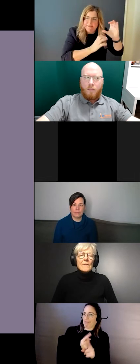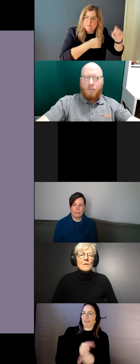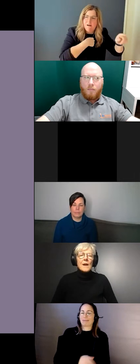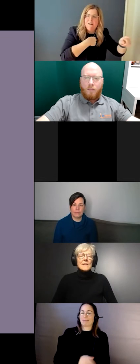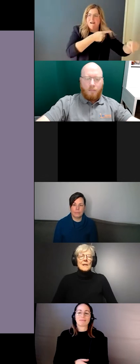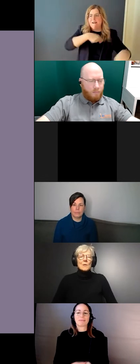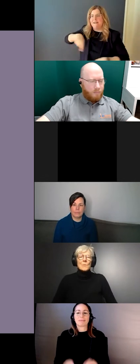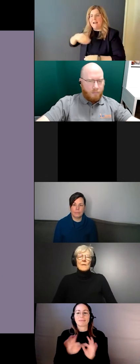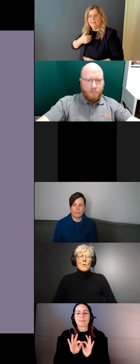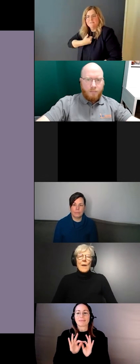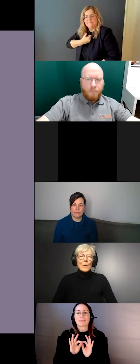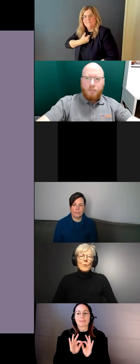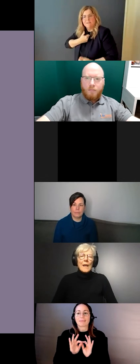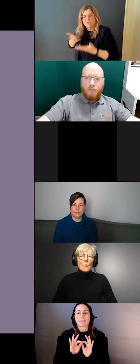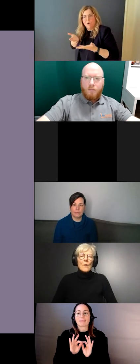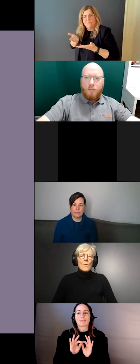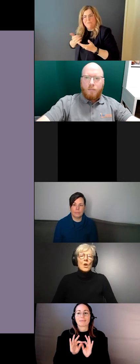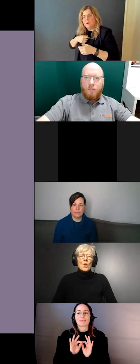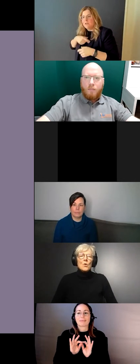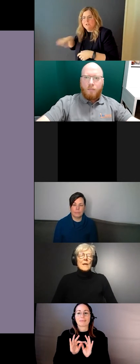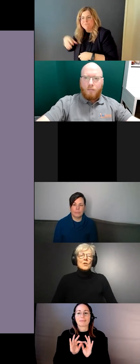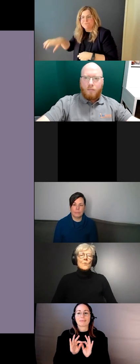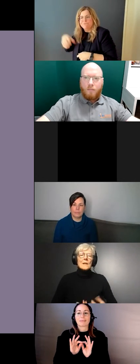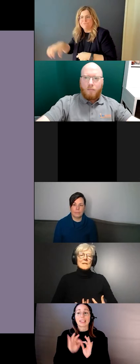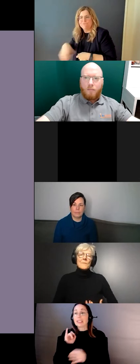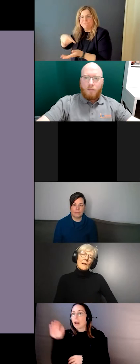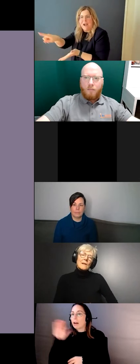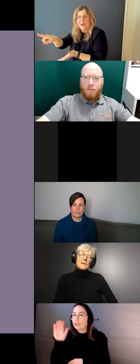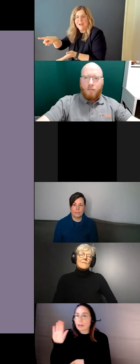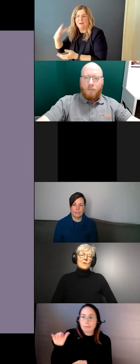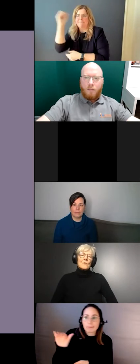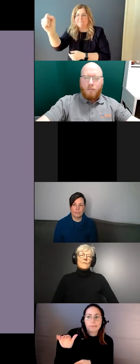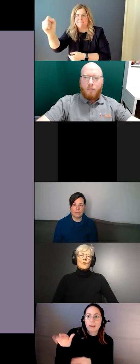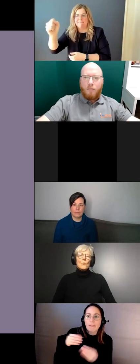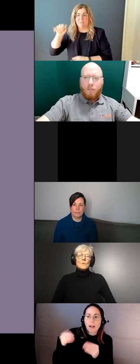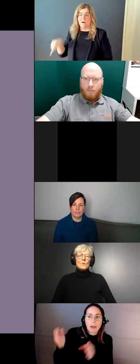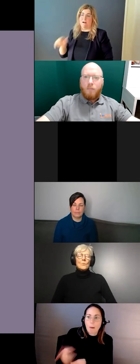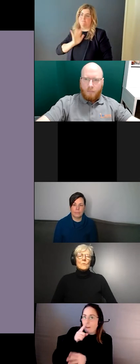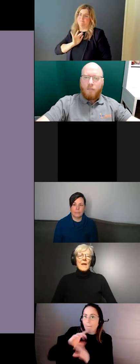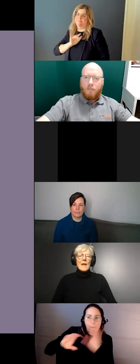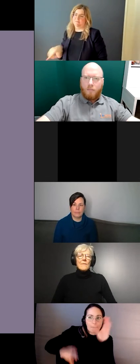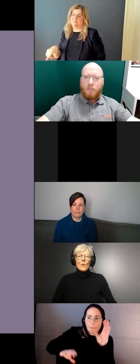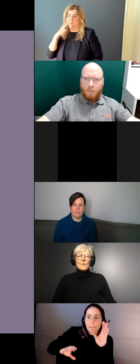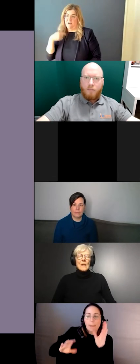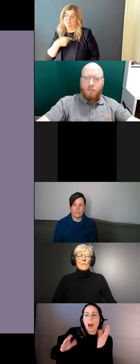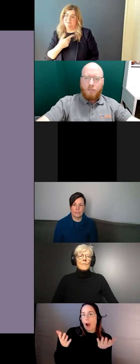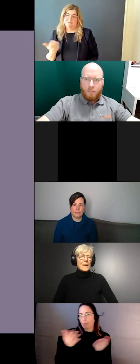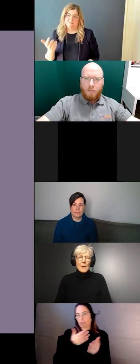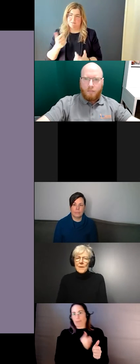au lieu d'être obligé de trouver un vendeur avec qui vous ne pouvez pas communiquer. C'est similaire